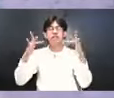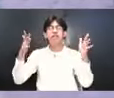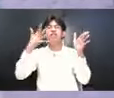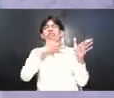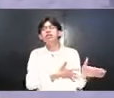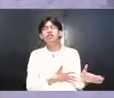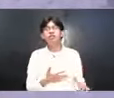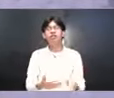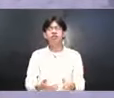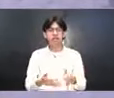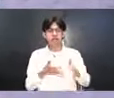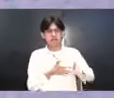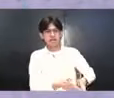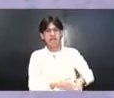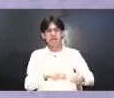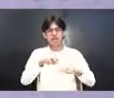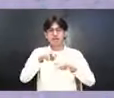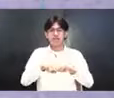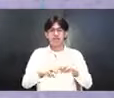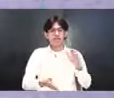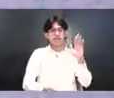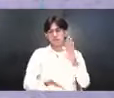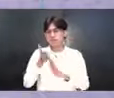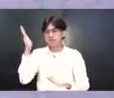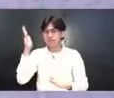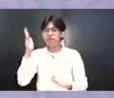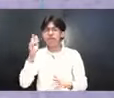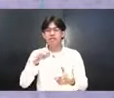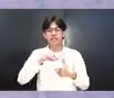mo. Tapos, lumabas ka.